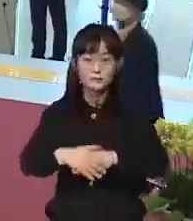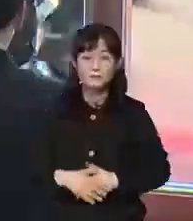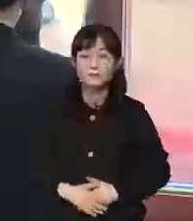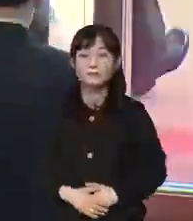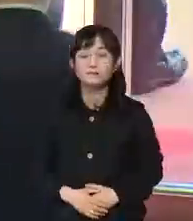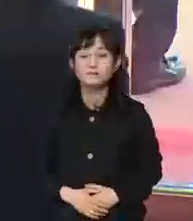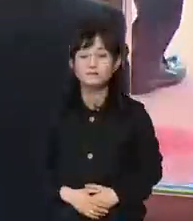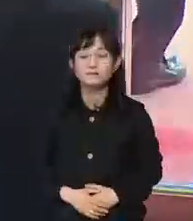KBC 이상원입니다